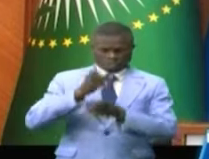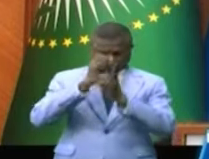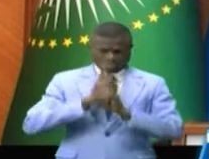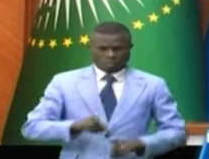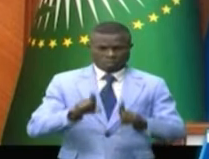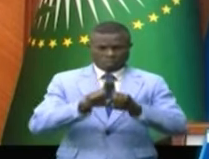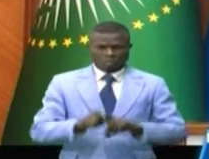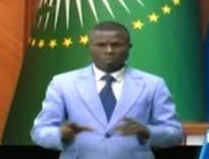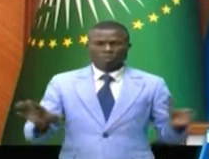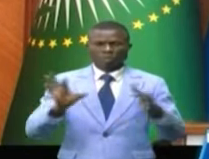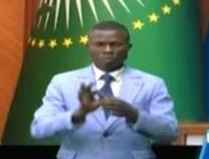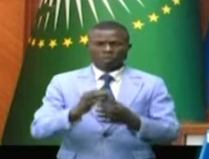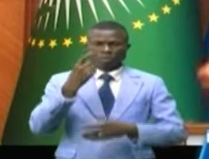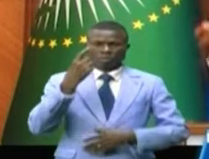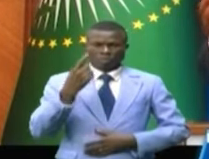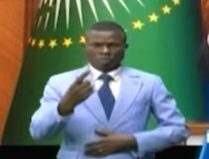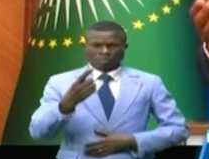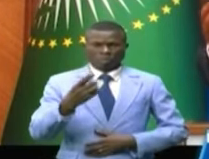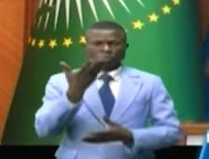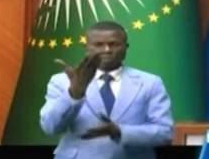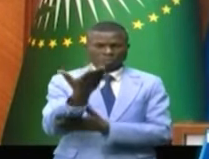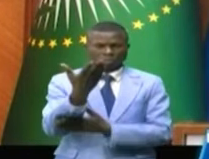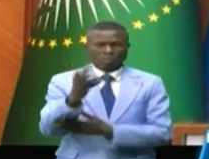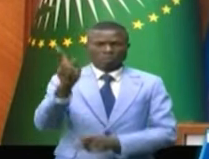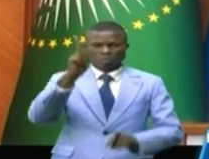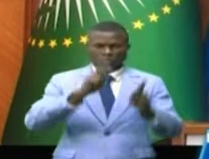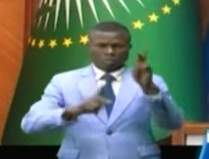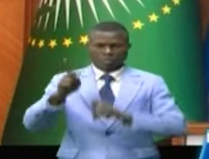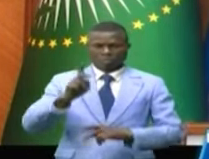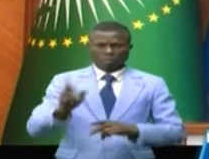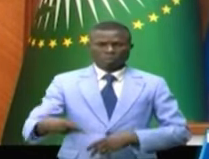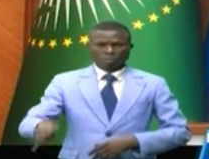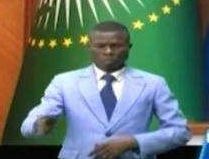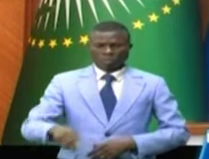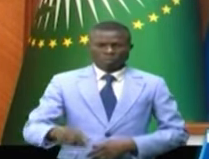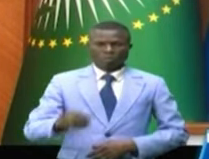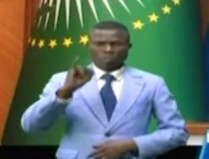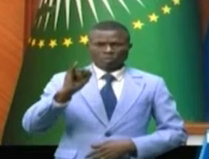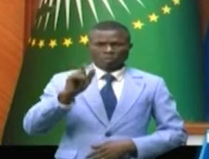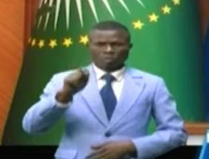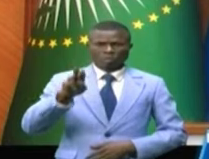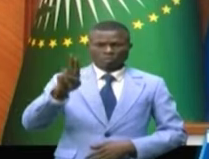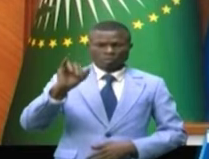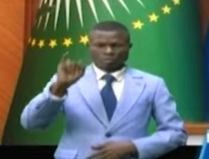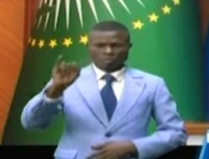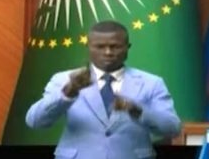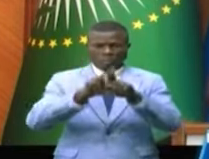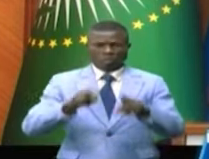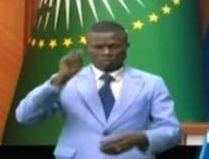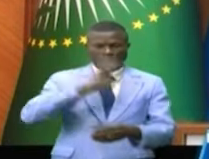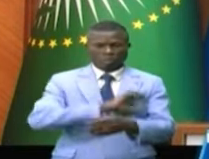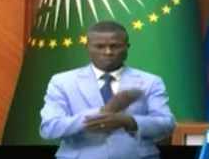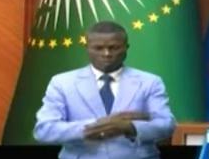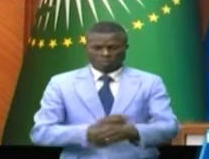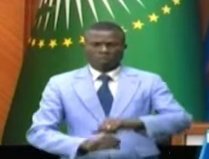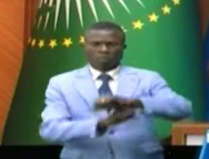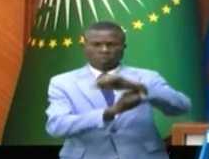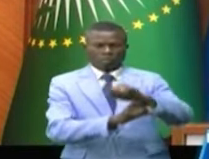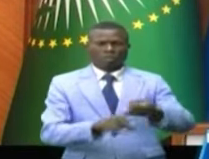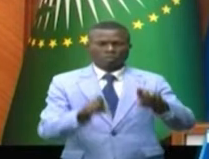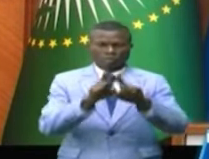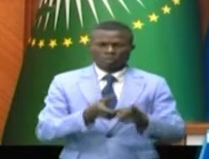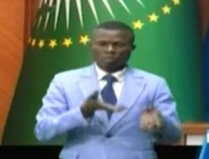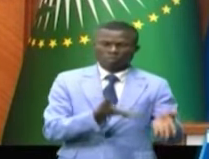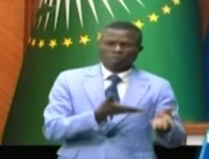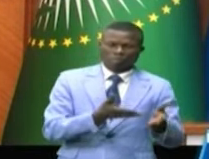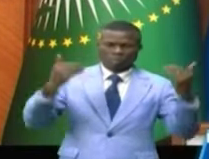et d'unité. J'invite la population des provinces de l'Ituri et du Nord Kivu à accompagner et à soutenir